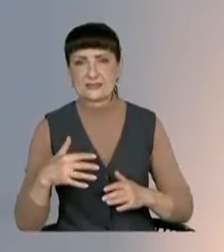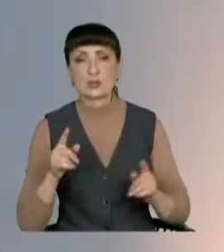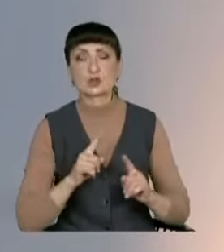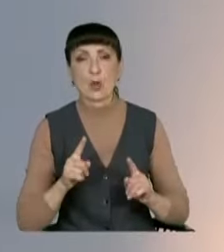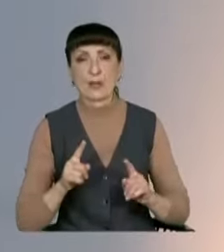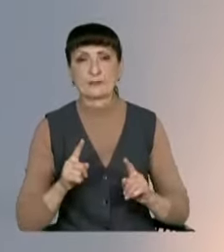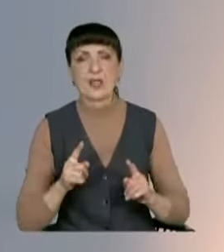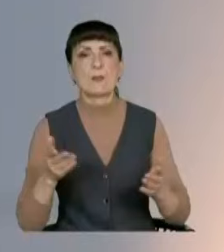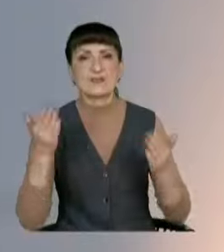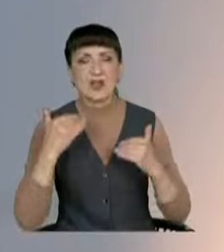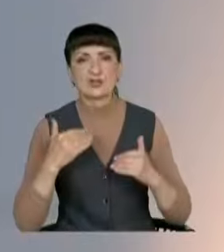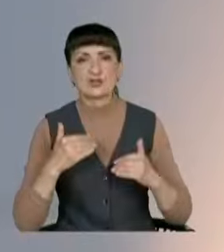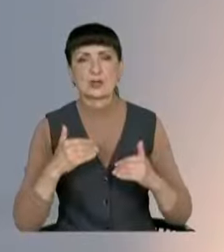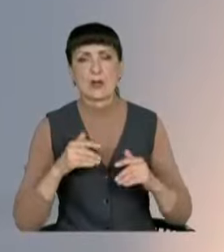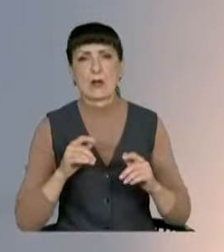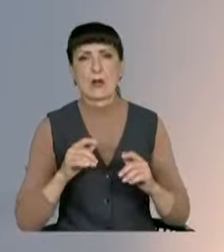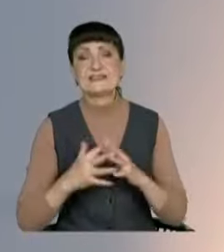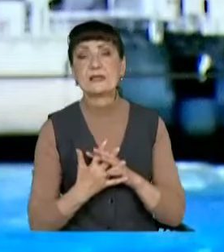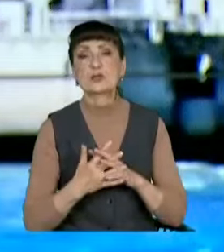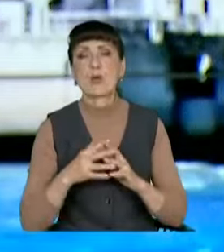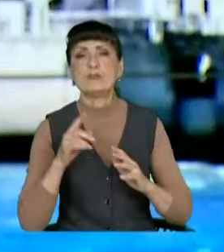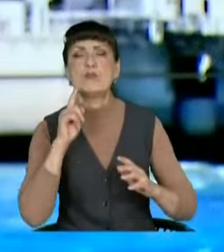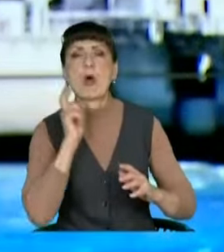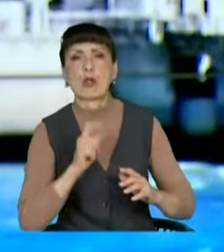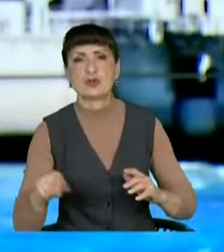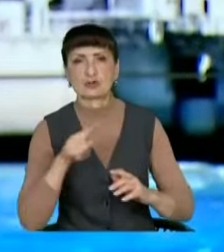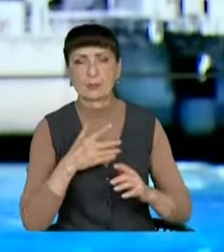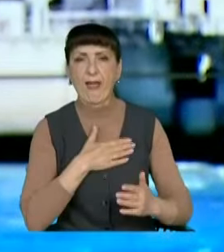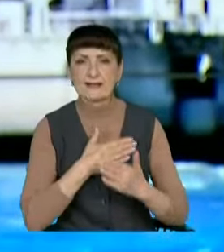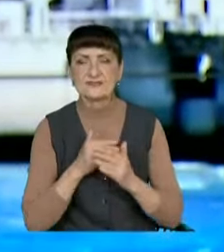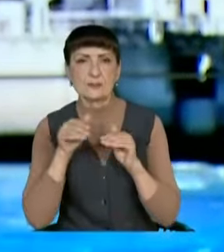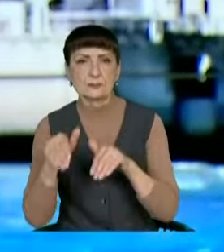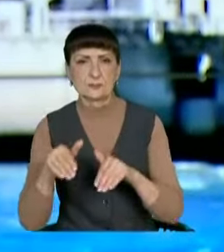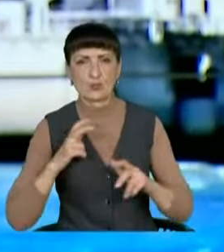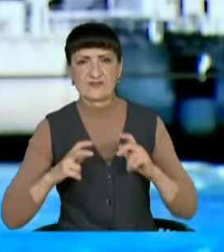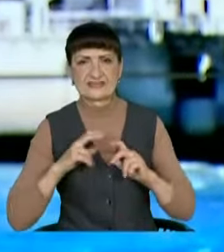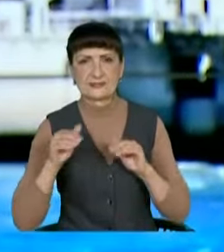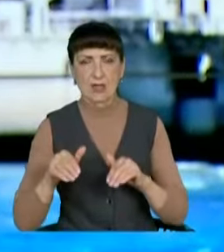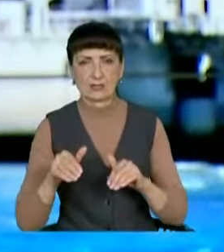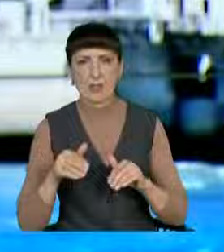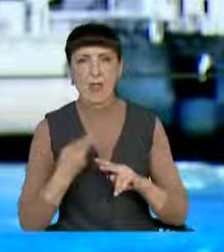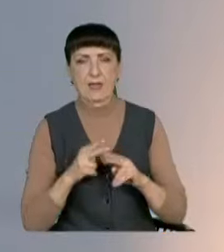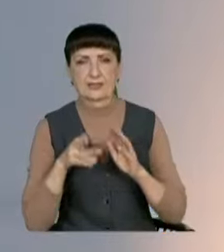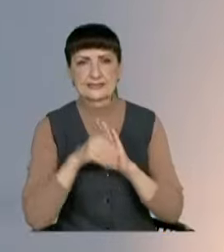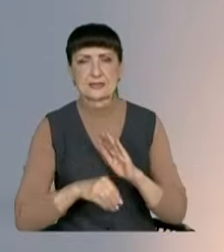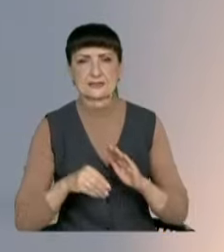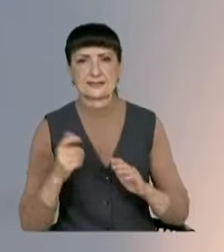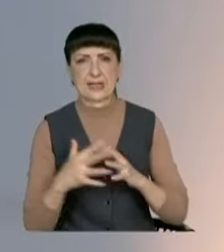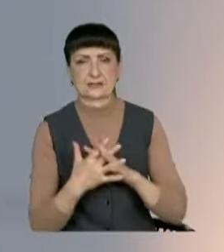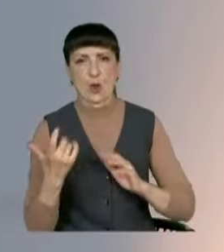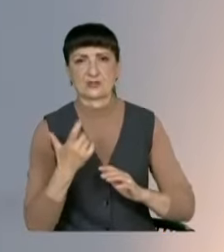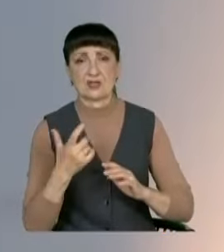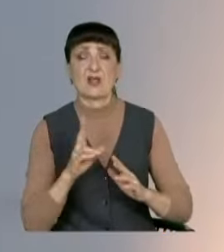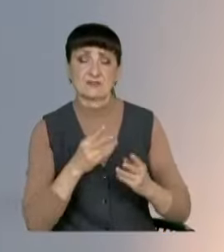чтобы привлечь сельскую молодежь, чтобы она активнее шла в эту отрасль. И это очень хороший шаг, который, я считаю,